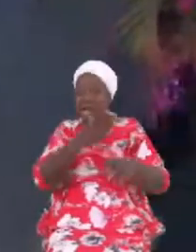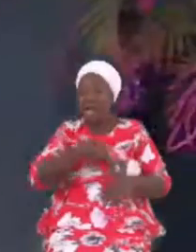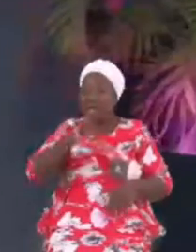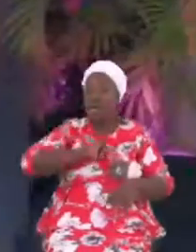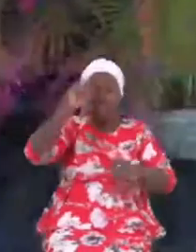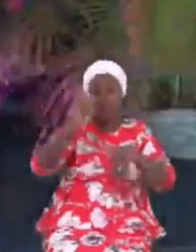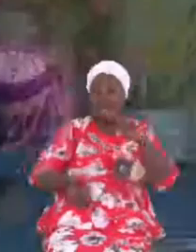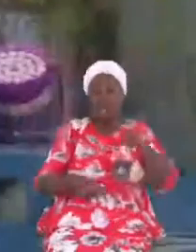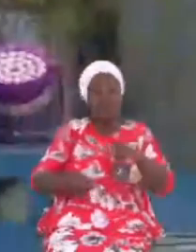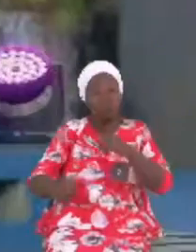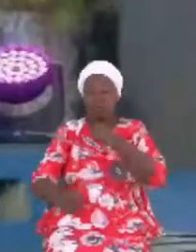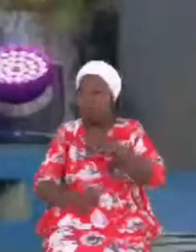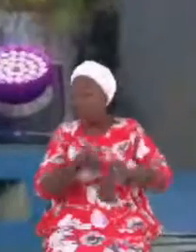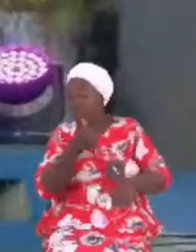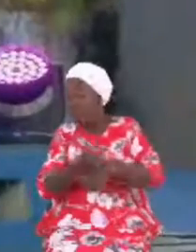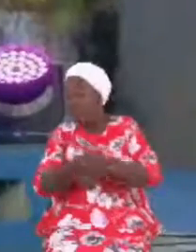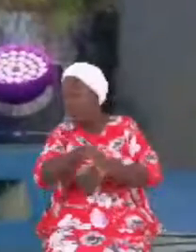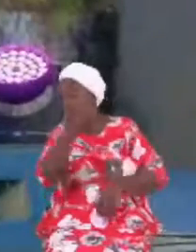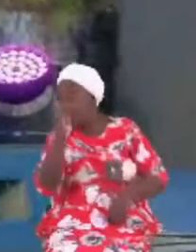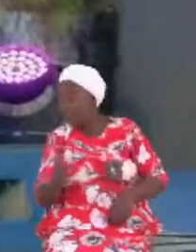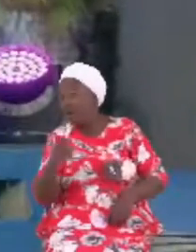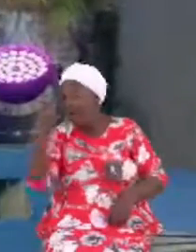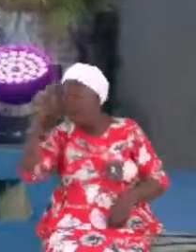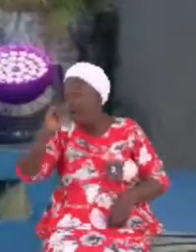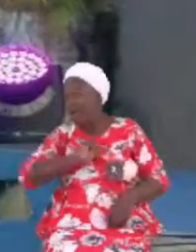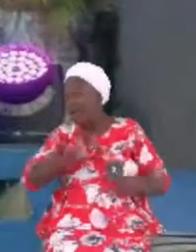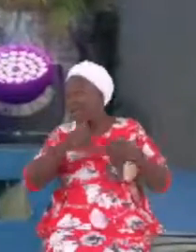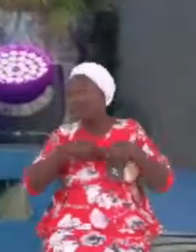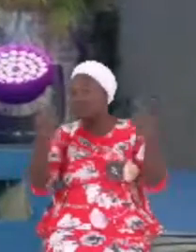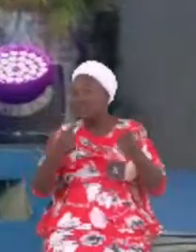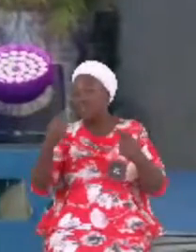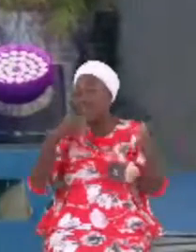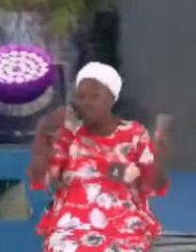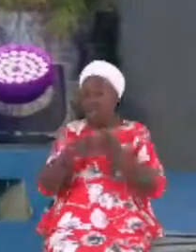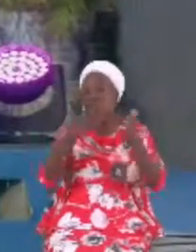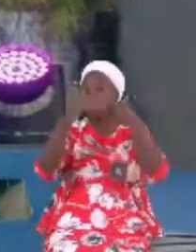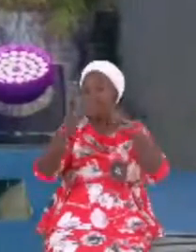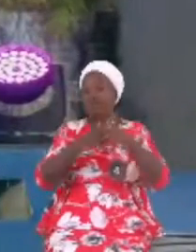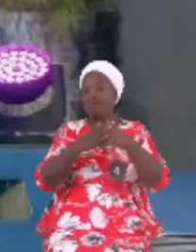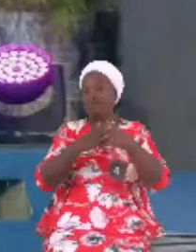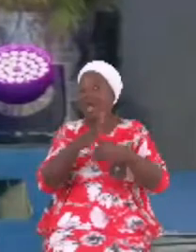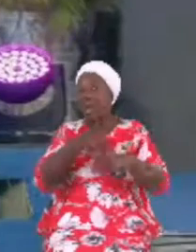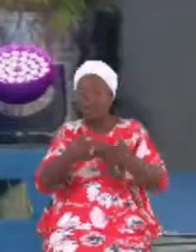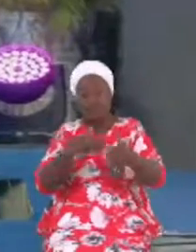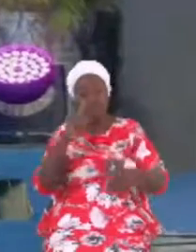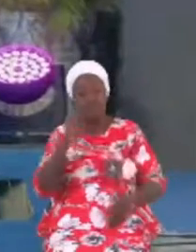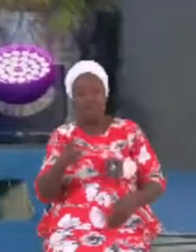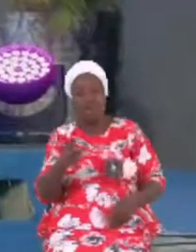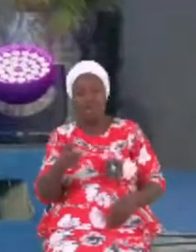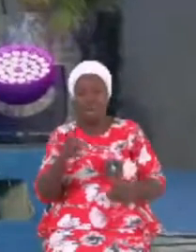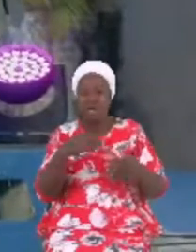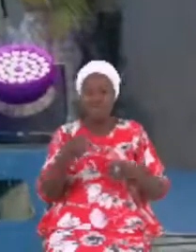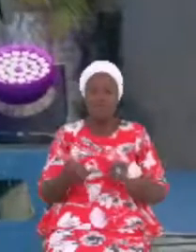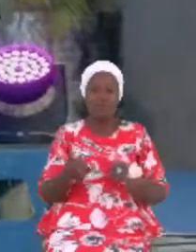je ne peux condamner personne. J'ai péché contre le ciel. Et contre toi.